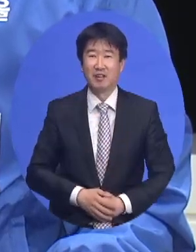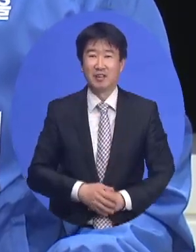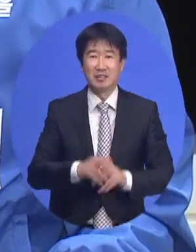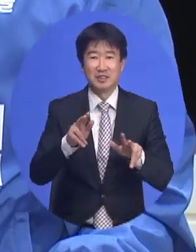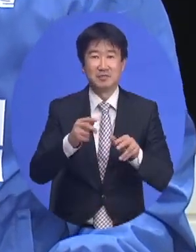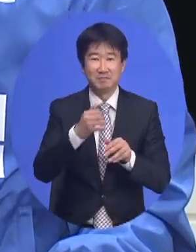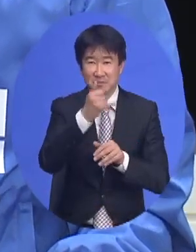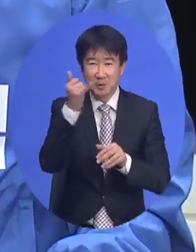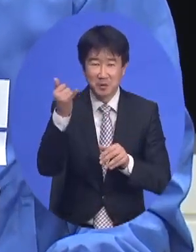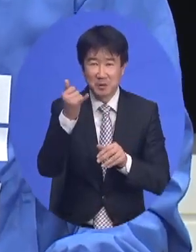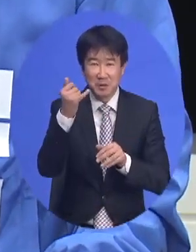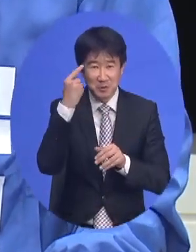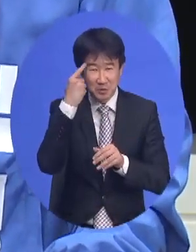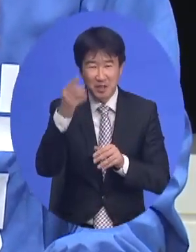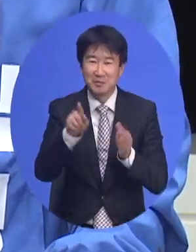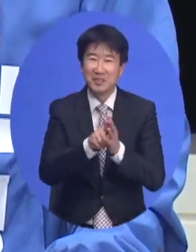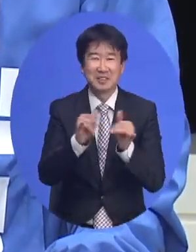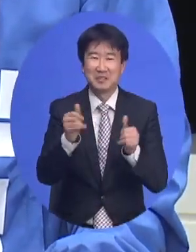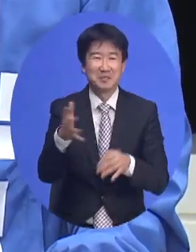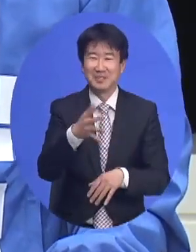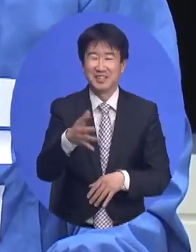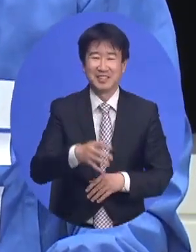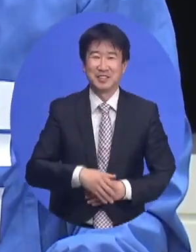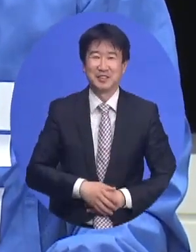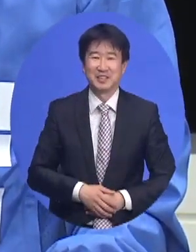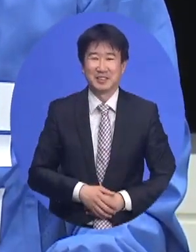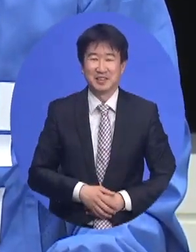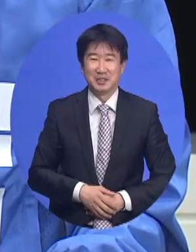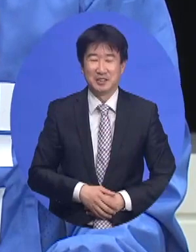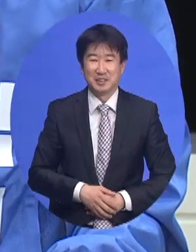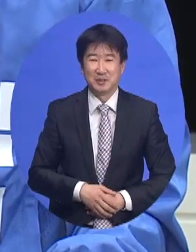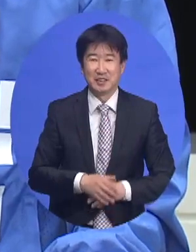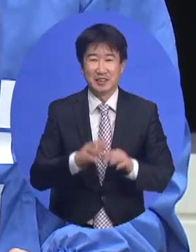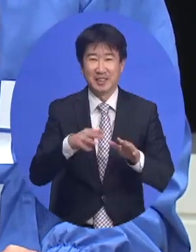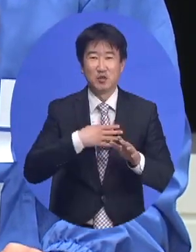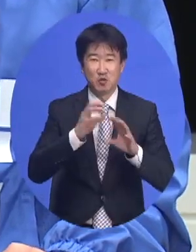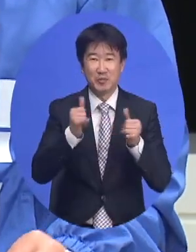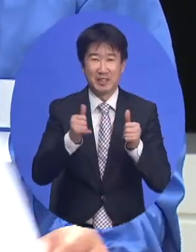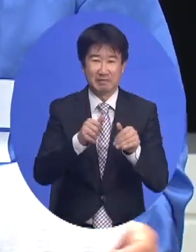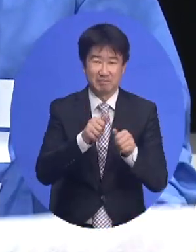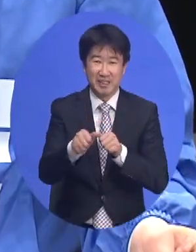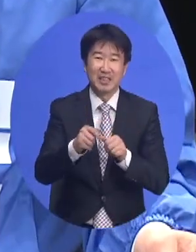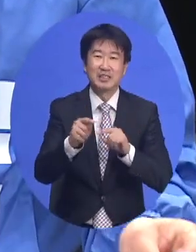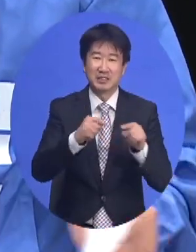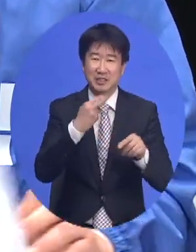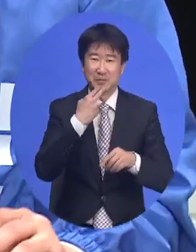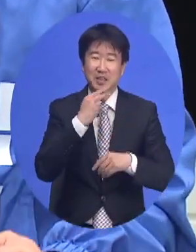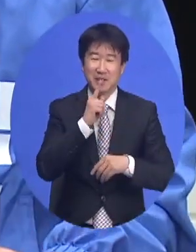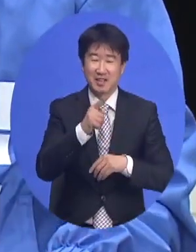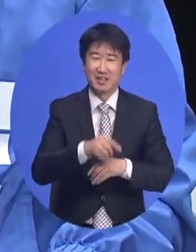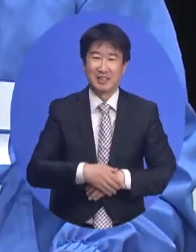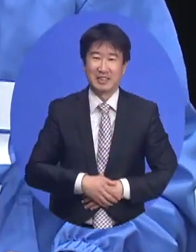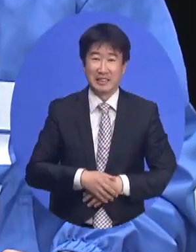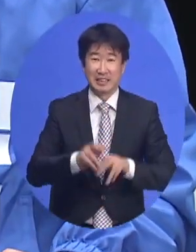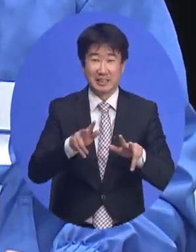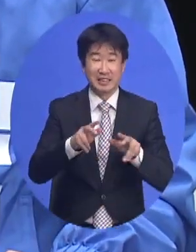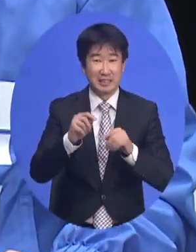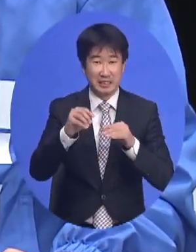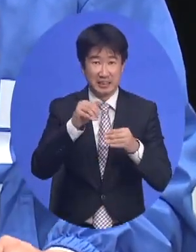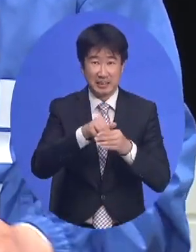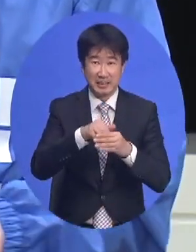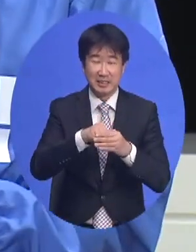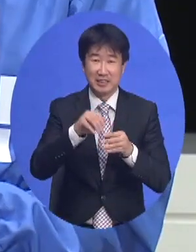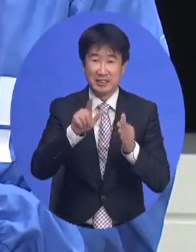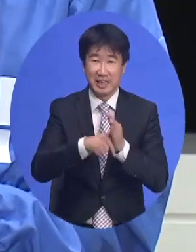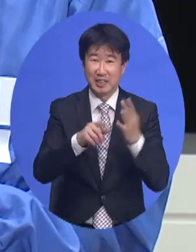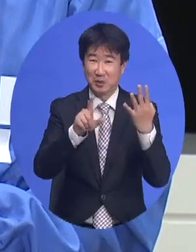여론조사를 믿는 사람이 별로 없습니다. 저는요 국민을 이기는 정권은 없다고 봅니다. 이번 선거에서 4.15